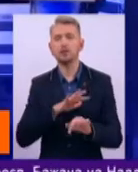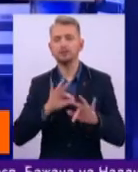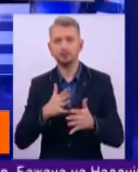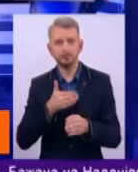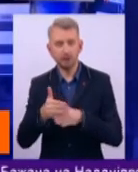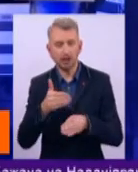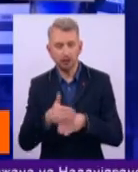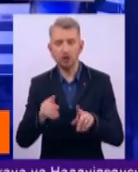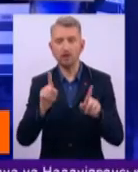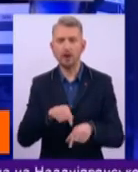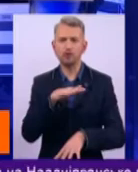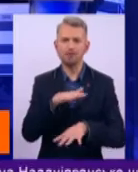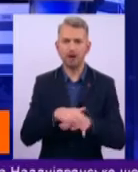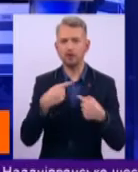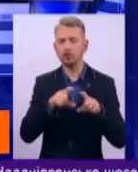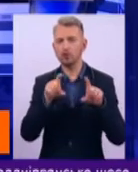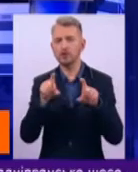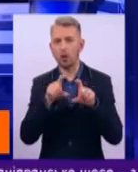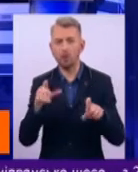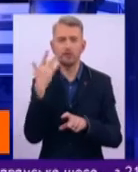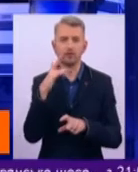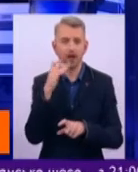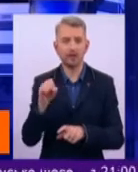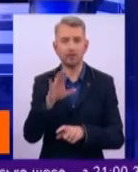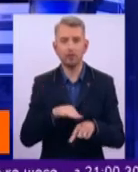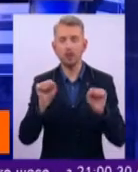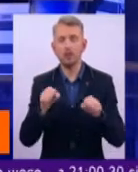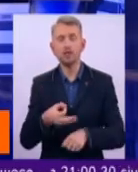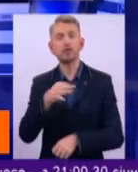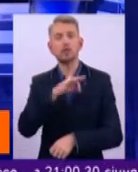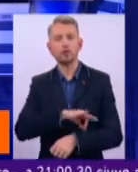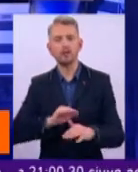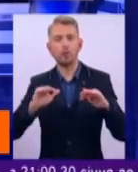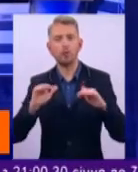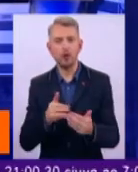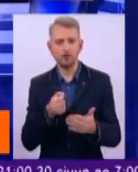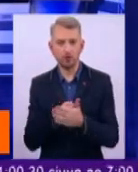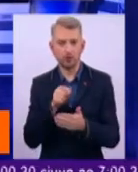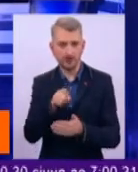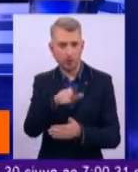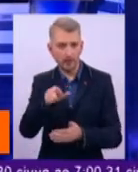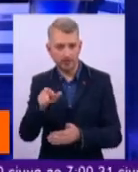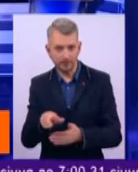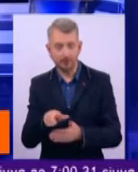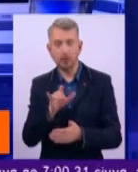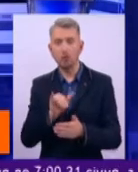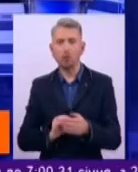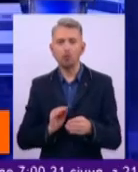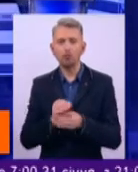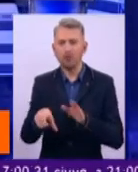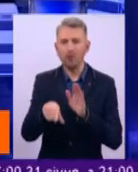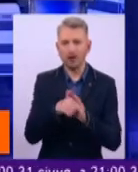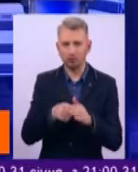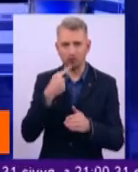пізніше. Також банки та інші установи у США і Європі можуть застосувати обмеження до зазначених осіб. У додатку до